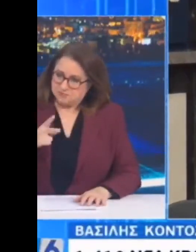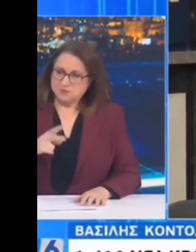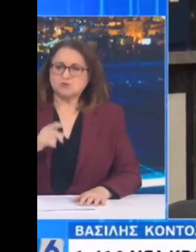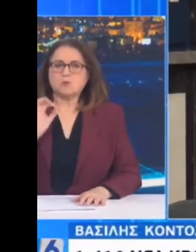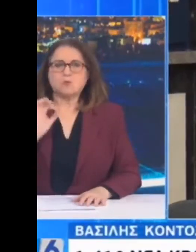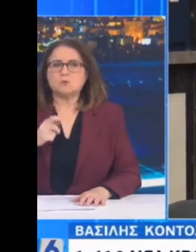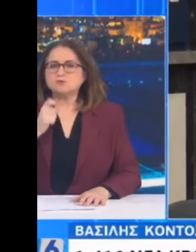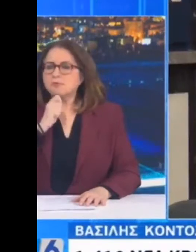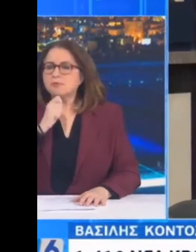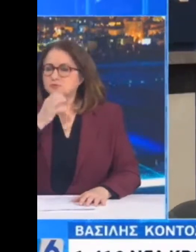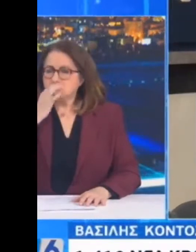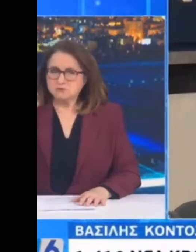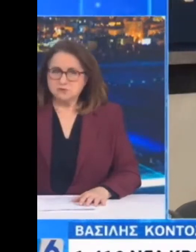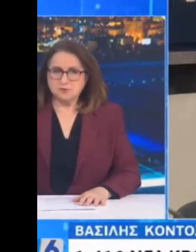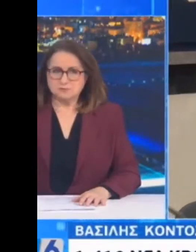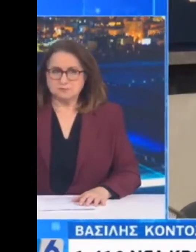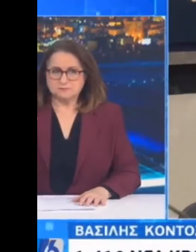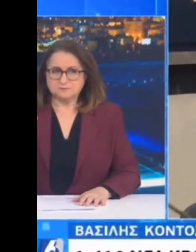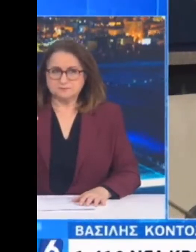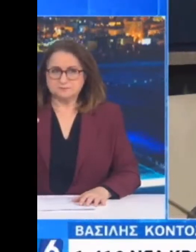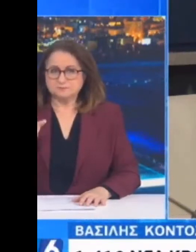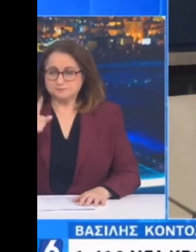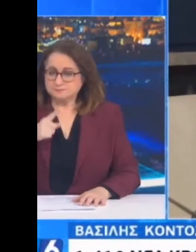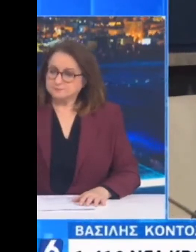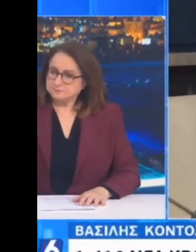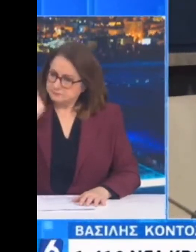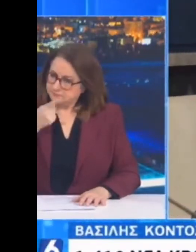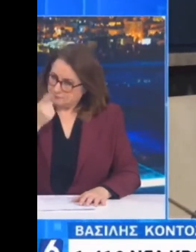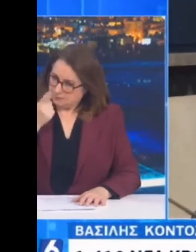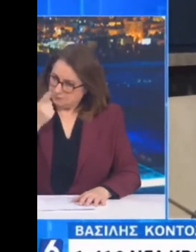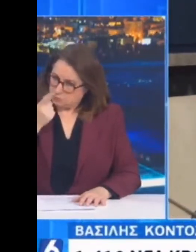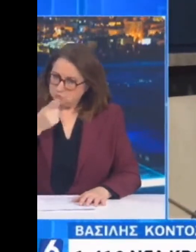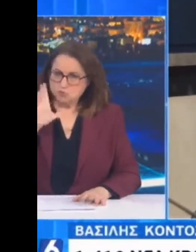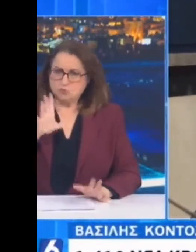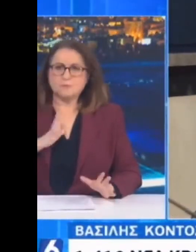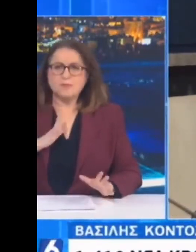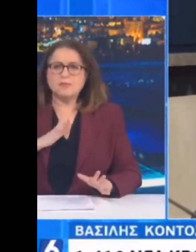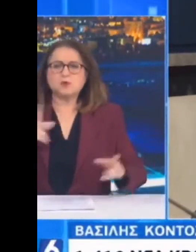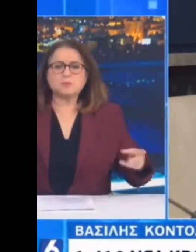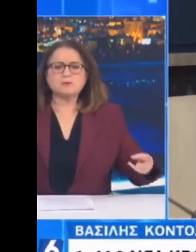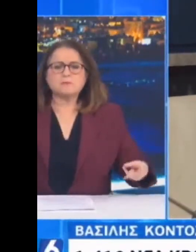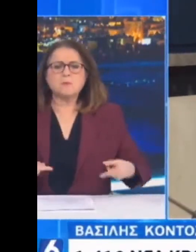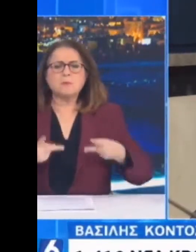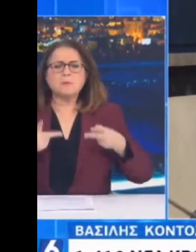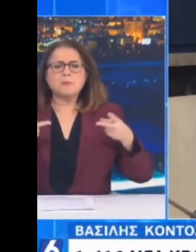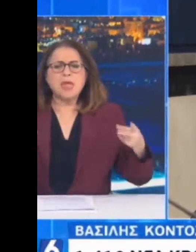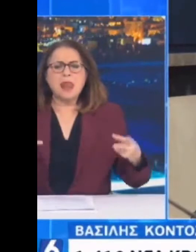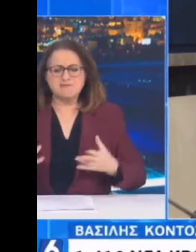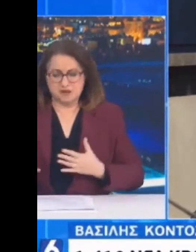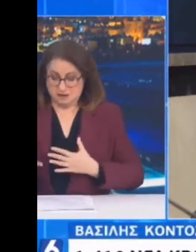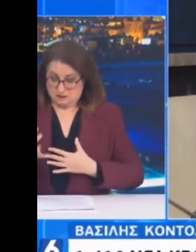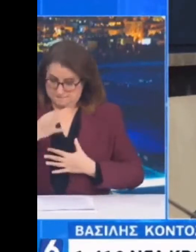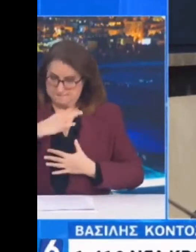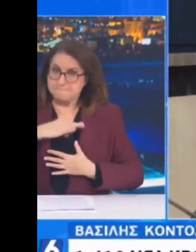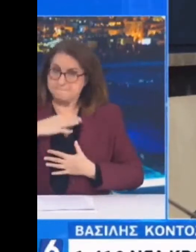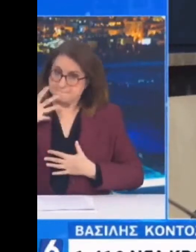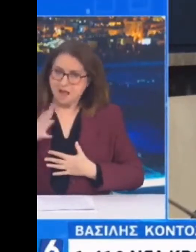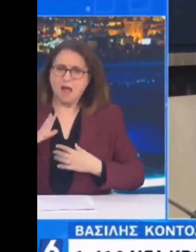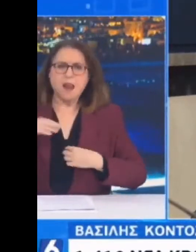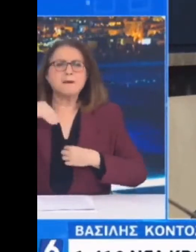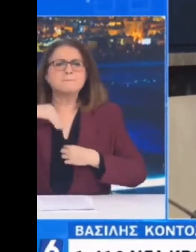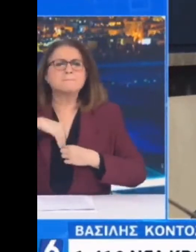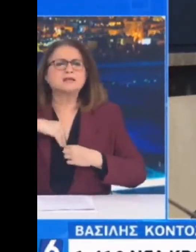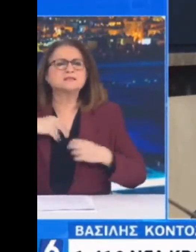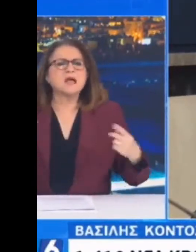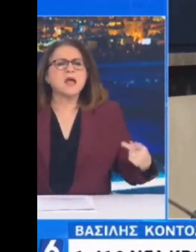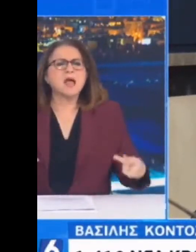δημοσιογράφος, ένα μικρό ποσοστό ατόμων που έχουν χαμηλό οικοφορτίο και οι οποίοι